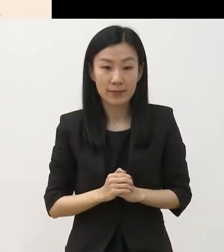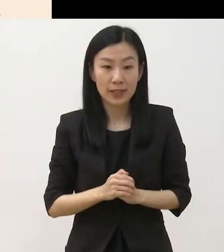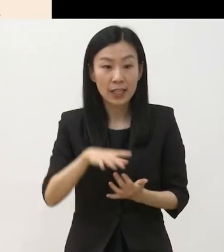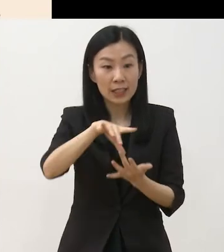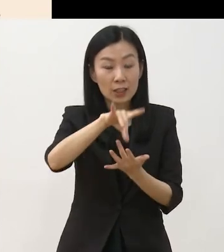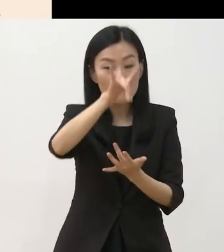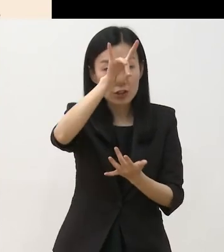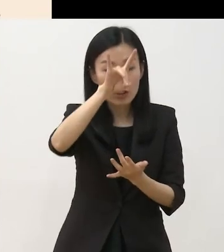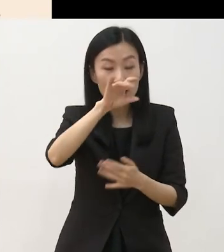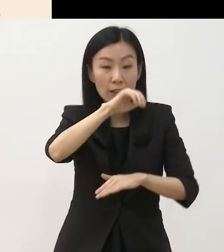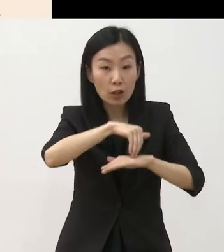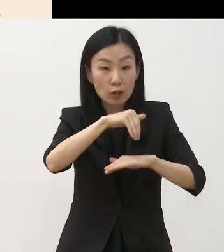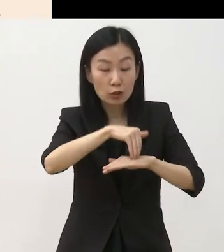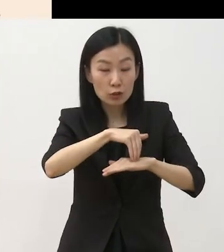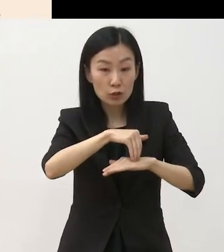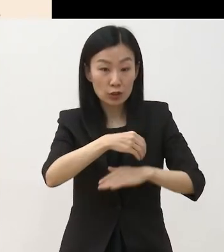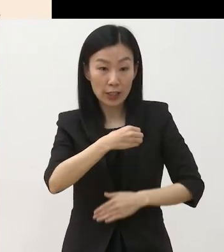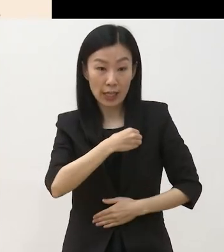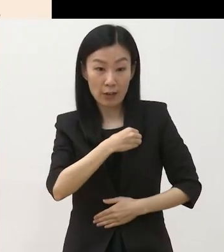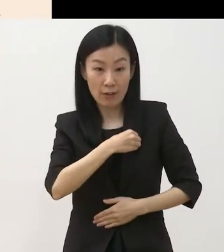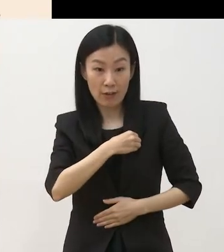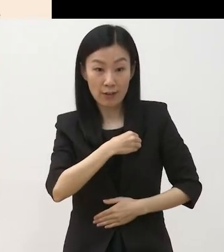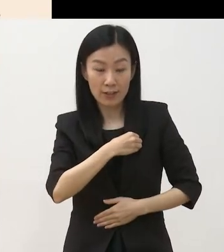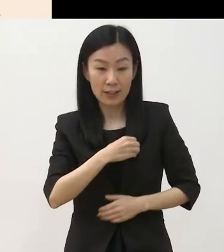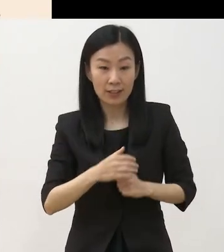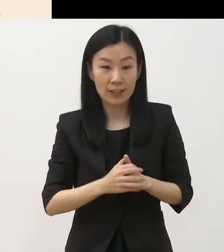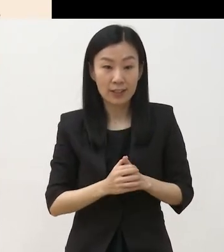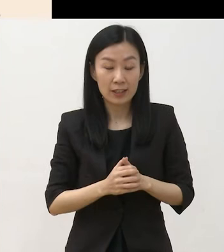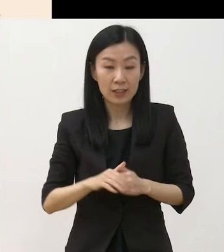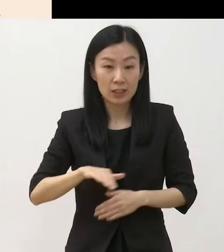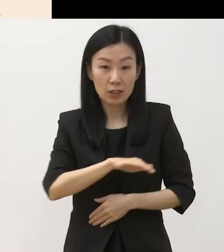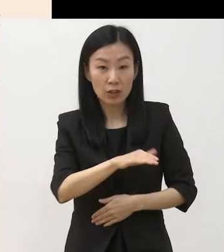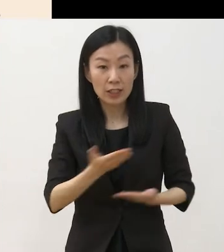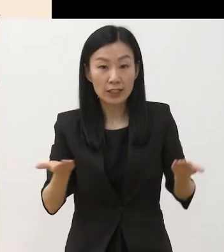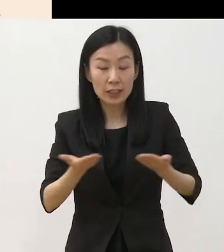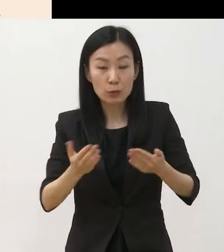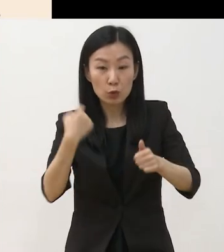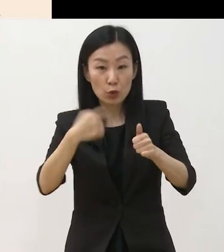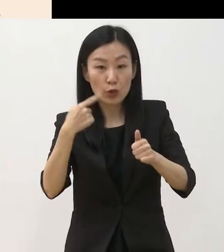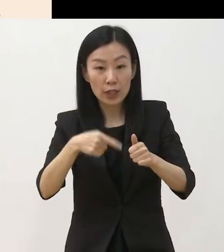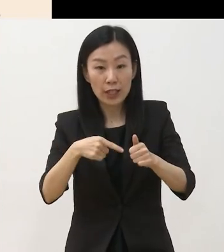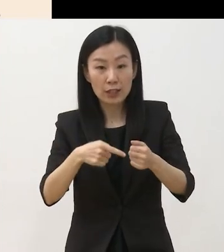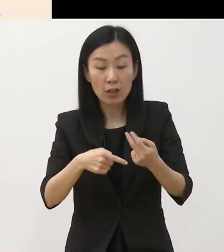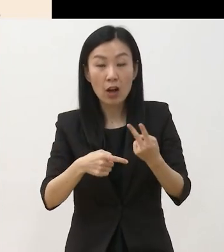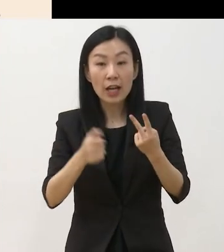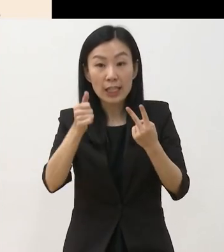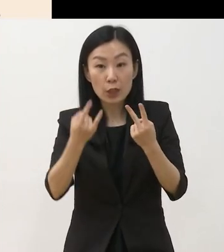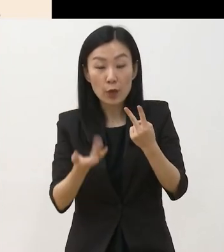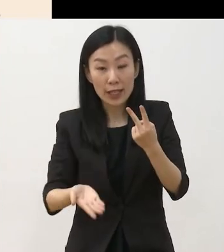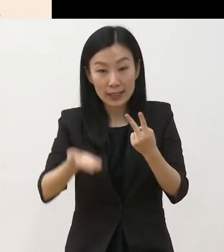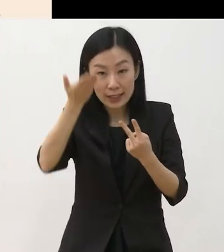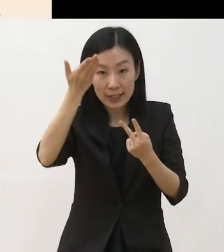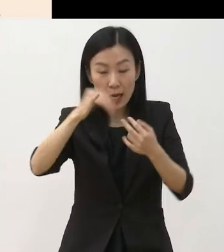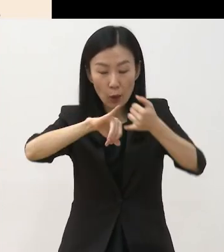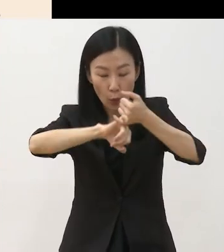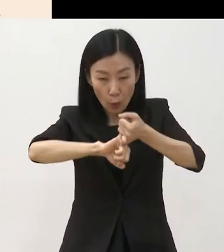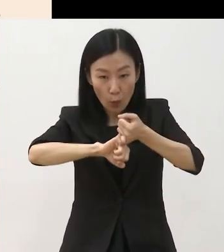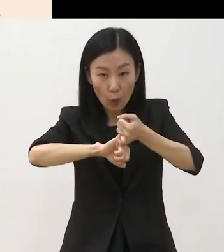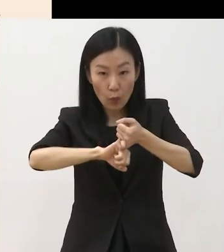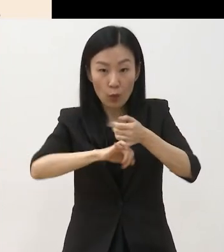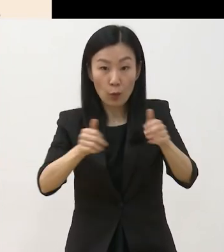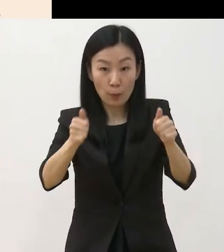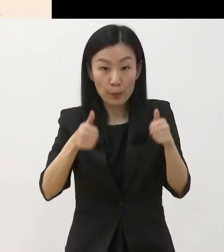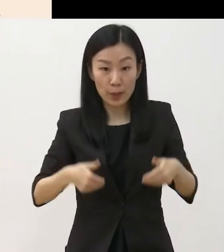선정된 연수단원은 저희 예술위원회가 제공하는 직무교육에 대해서 2회 이상 반드시 이수 의무를 해 주셔야 하고요. 그